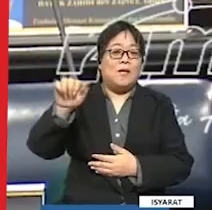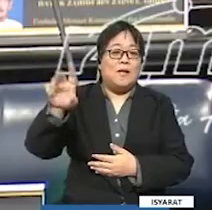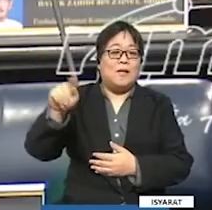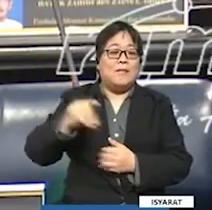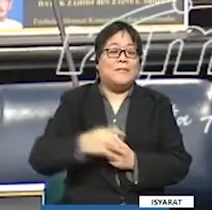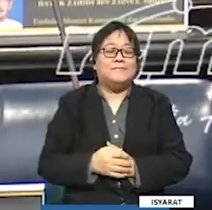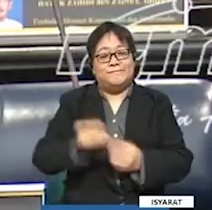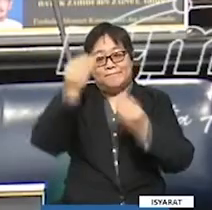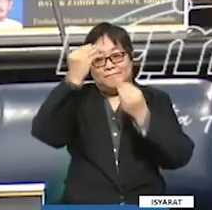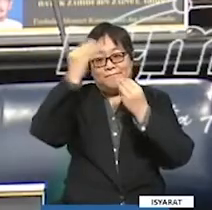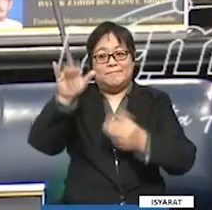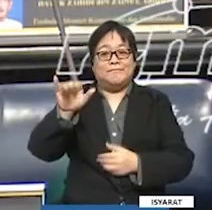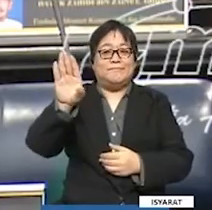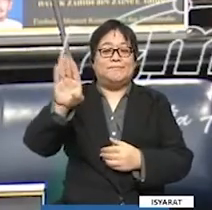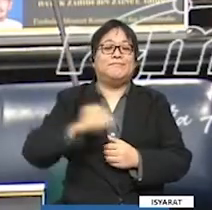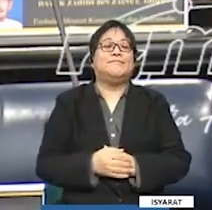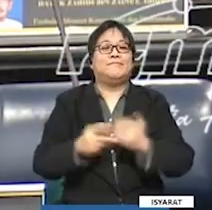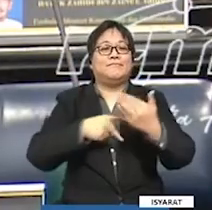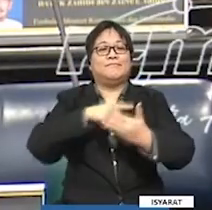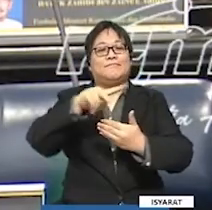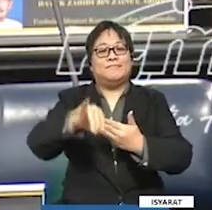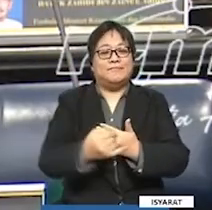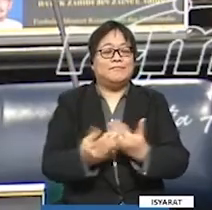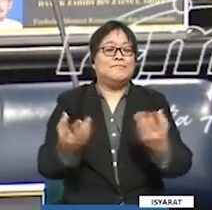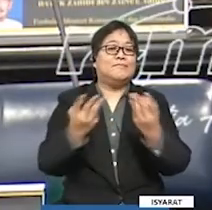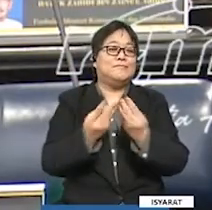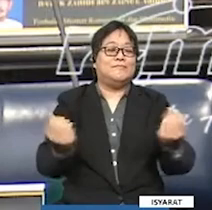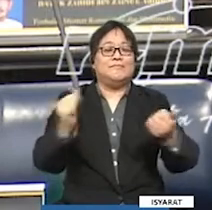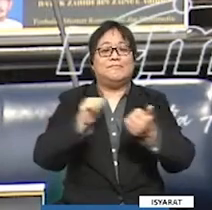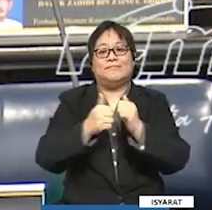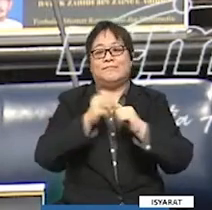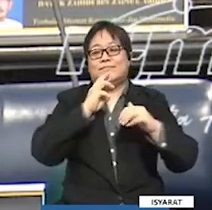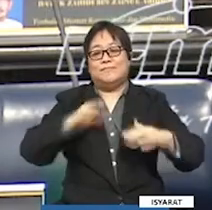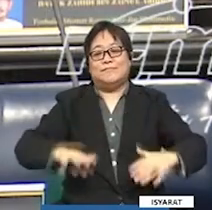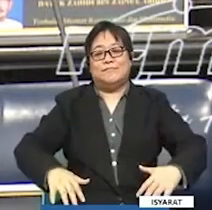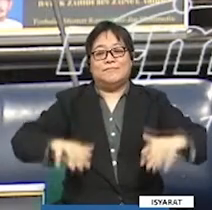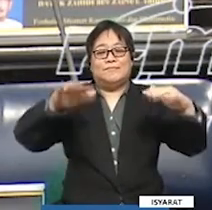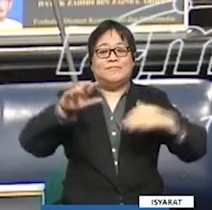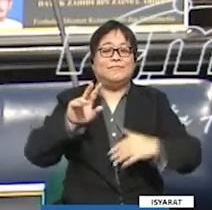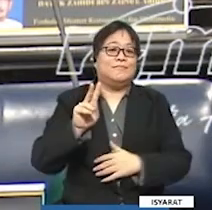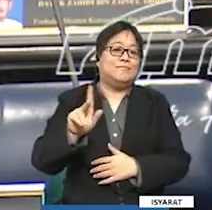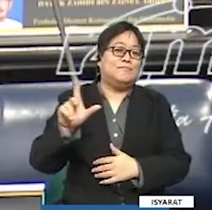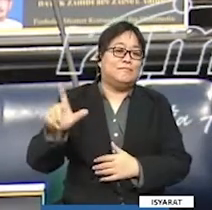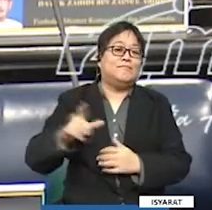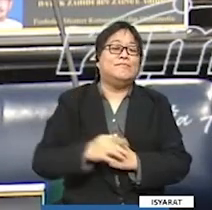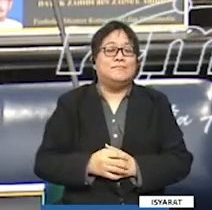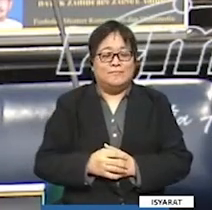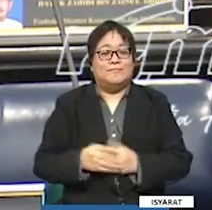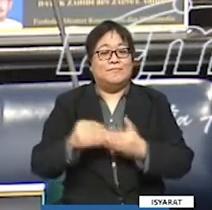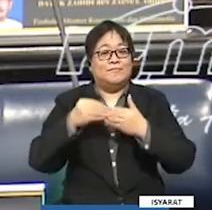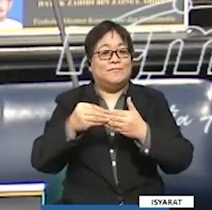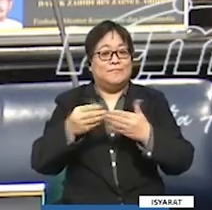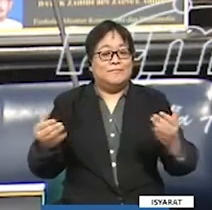Untuk makluman yang berhormat, projek-projek bagi mengatasi masalah banjir di Kuala Lumpur adalah di bawah